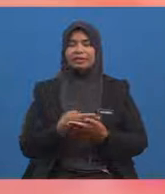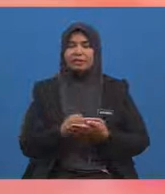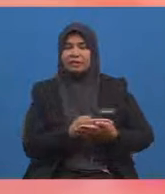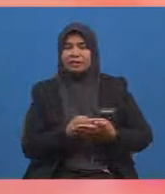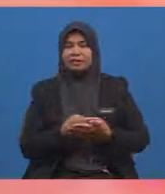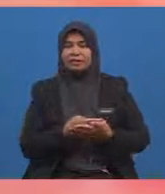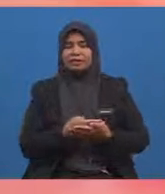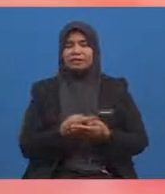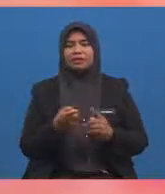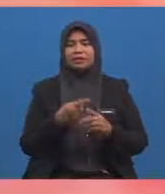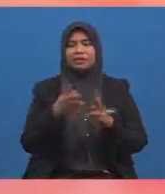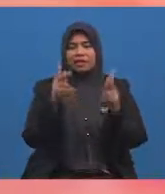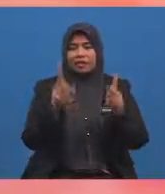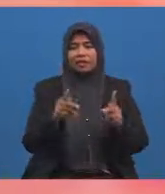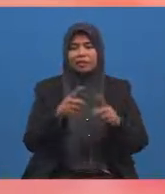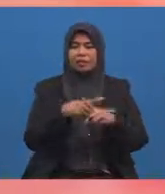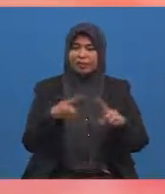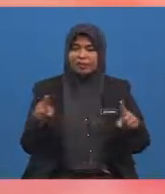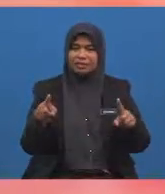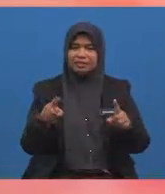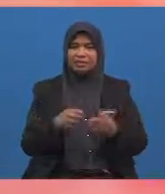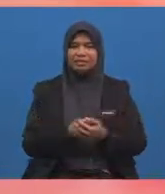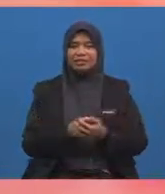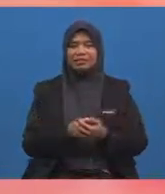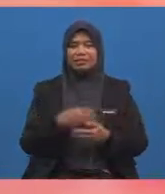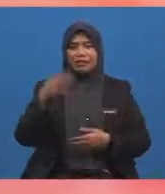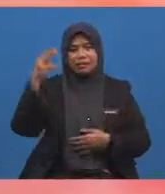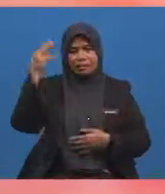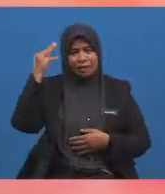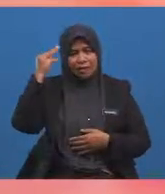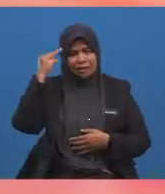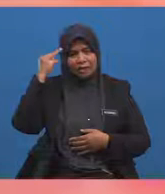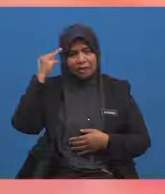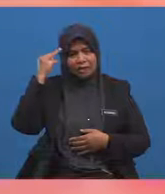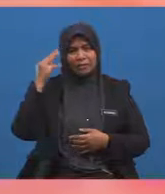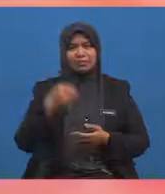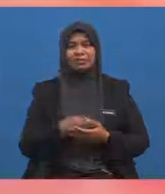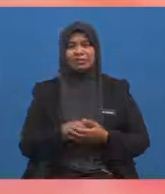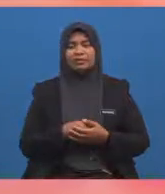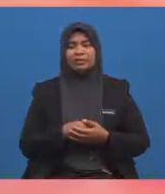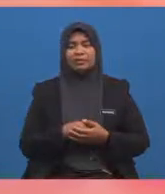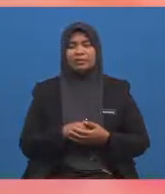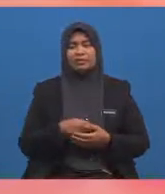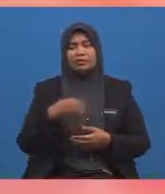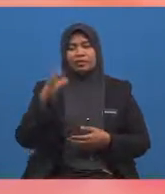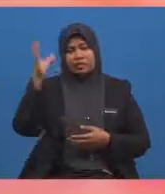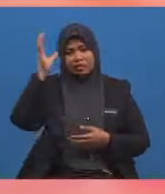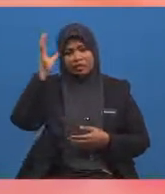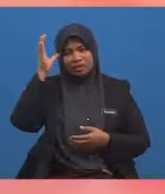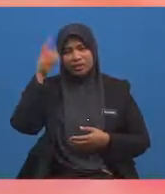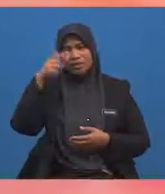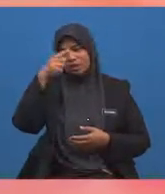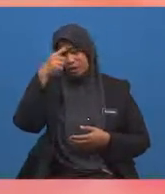daripada kaum-kaum yang berlainan di Malaysia. Bayi-bayi yang ditunjukkan adalah daripada kaum Cina, kaum